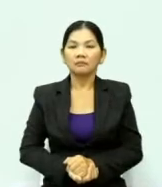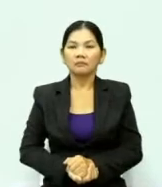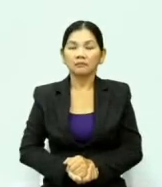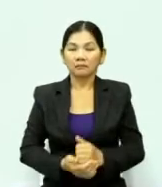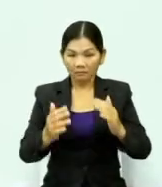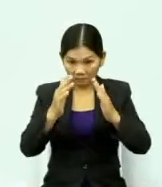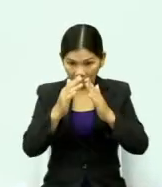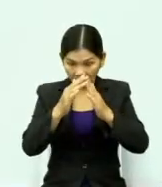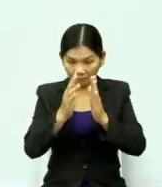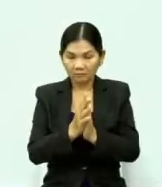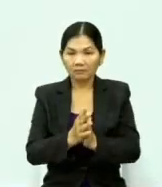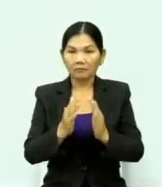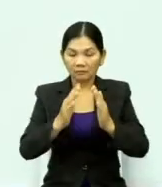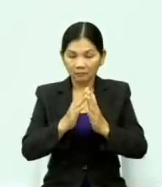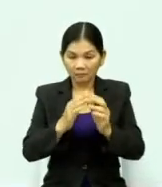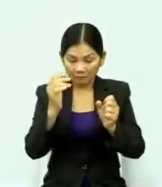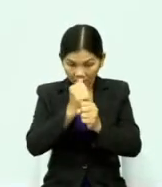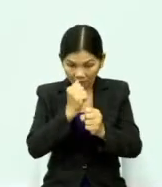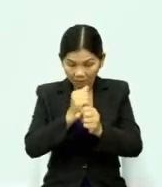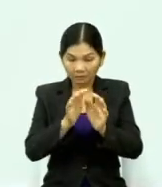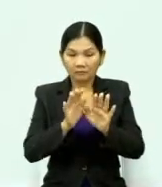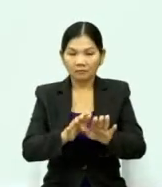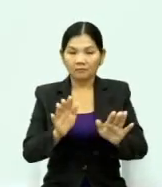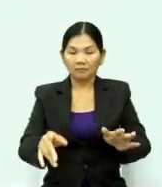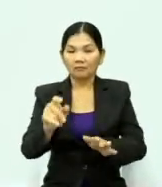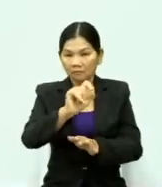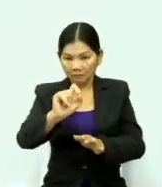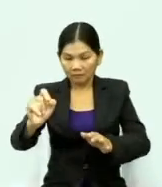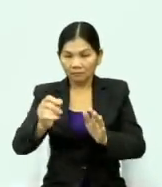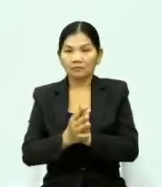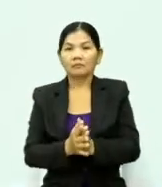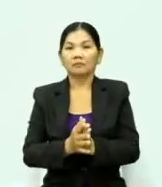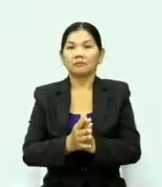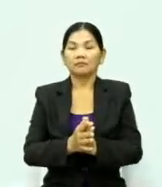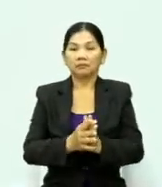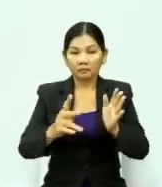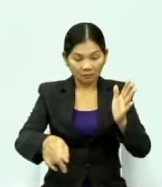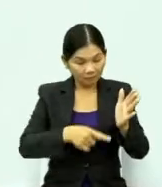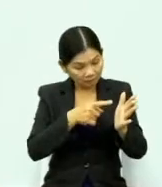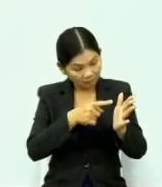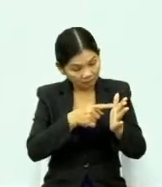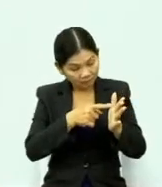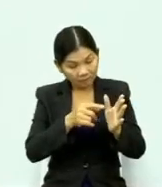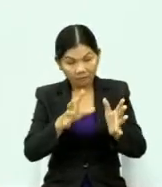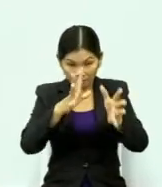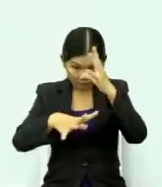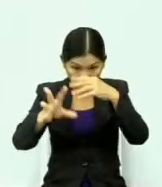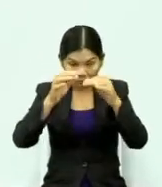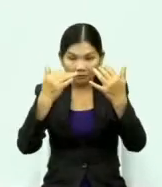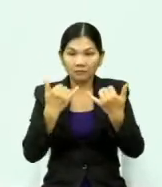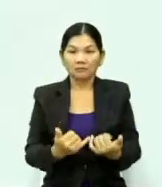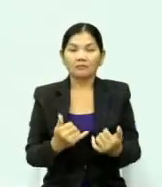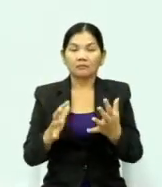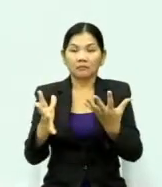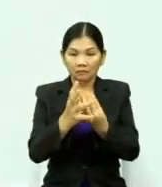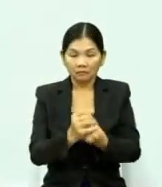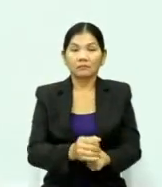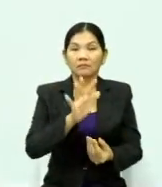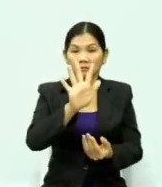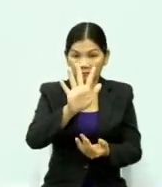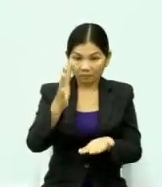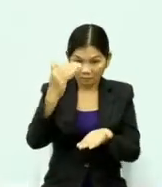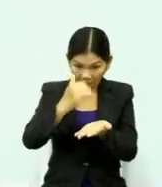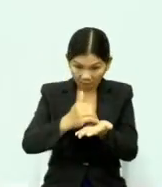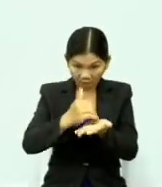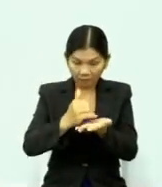cái cáp tia rồi bọn này cứ ai con sơ sê sra ê đại dương ban riêng là mạnh mạnh ní ai ban chùm nôn